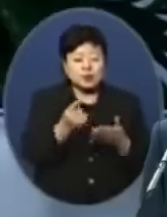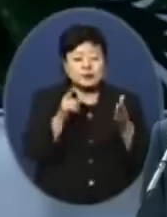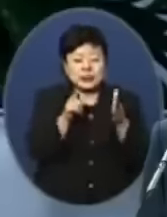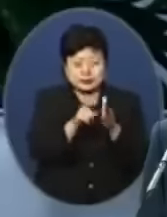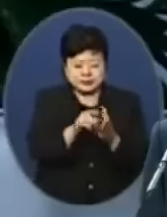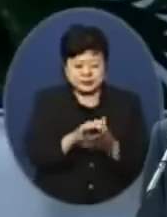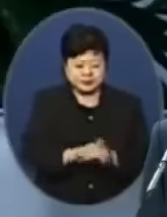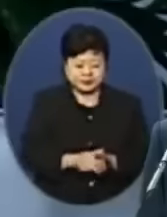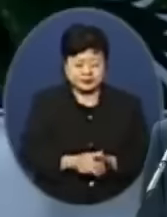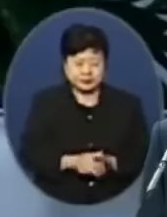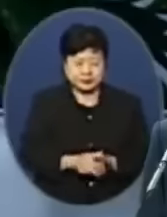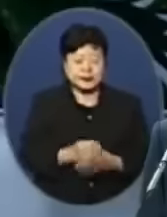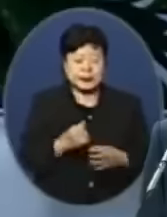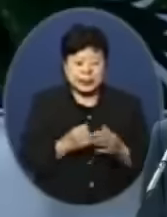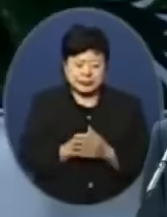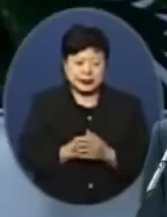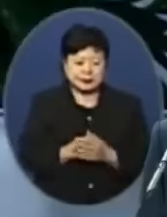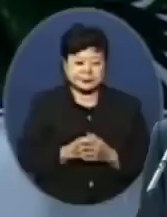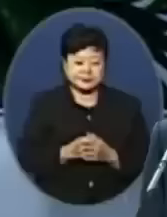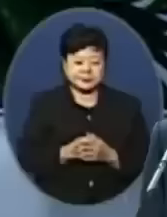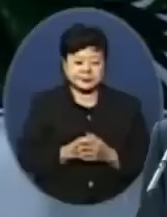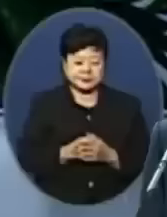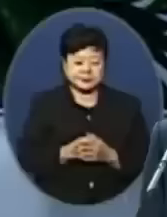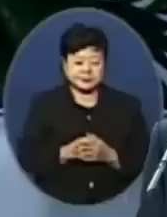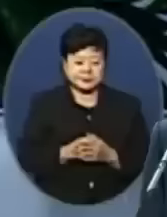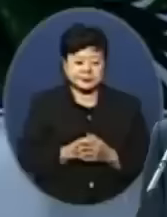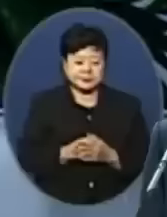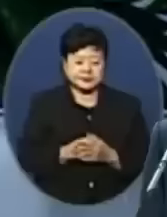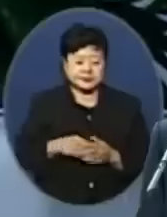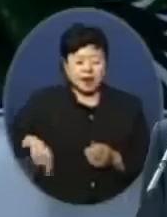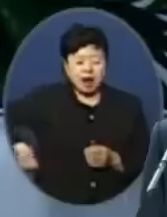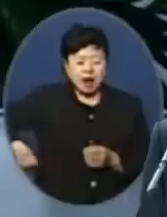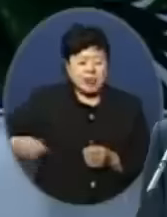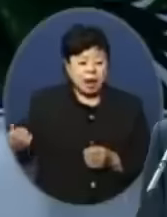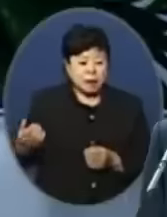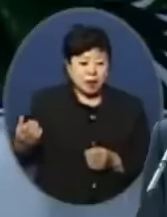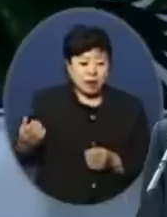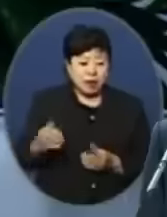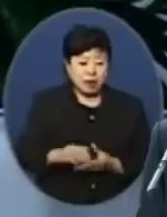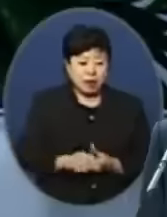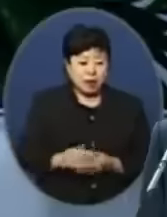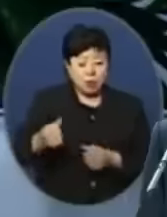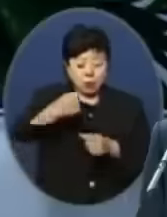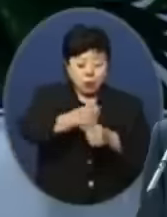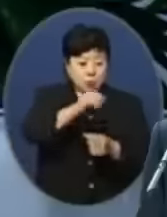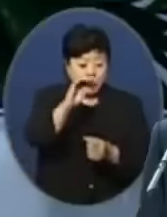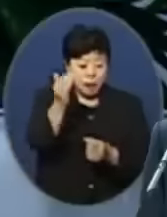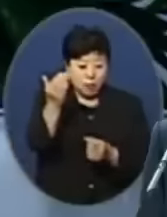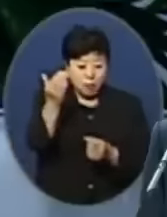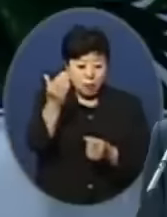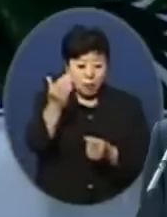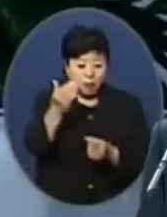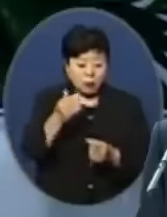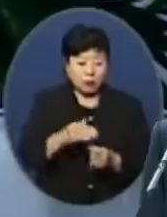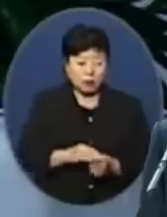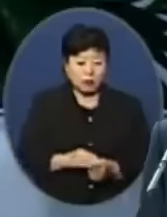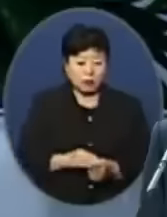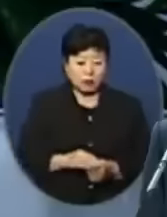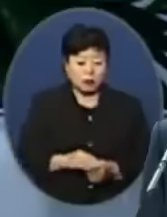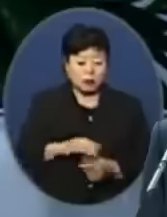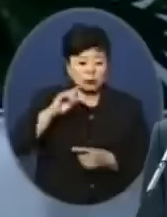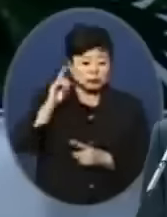것입니다. 그래서 허리가 회복이 되어서 메이저리그에